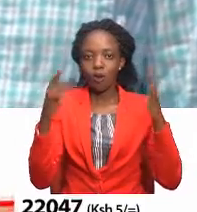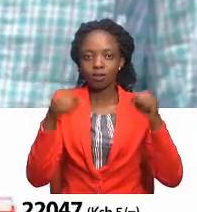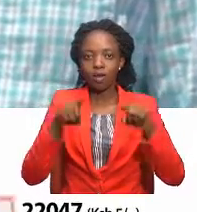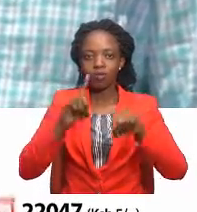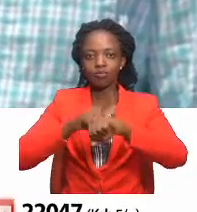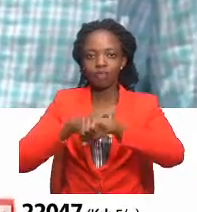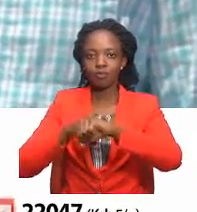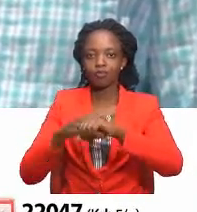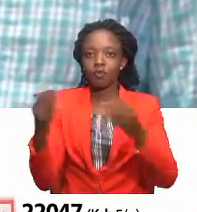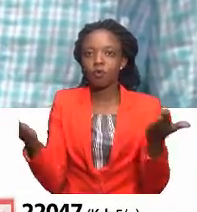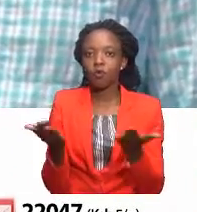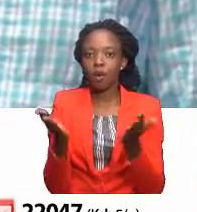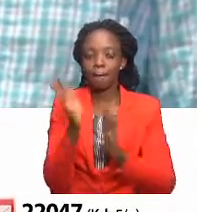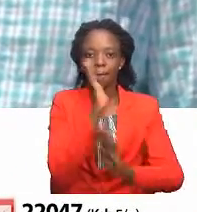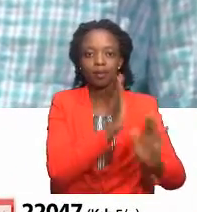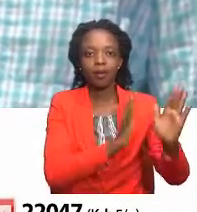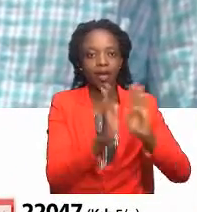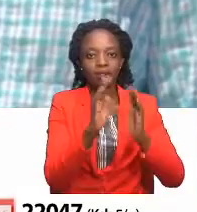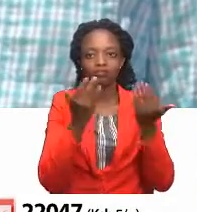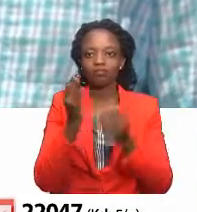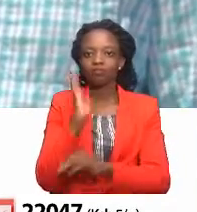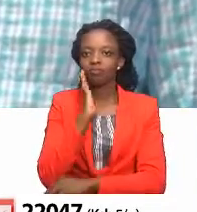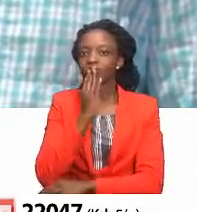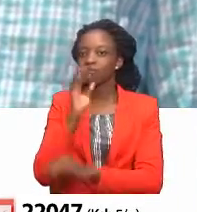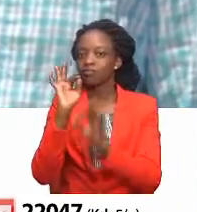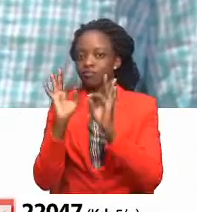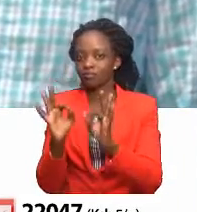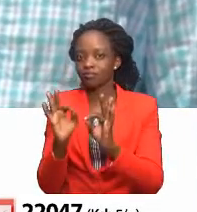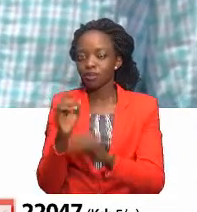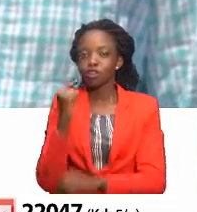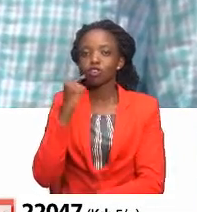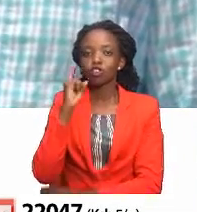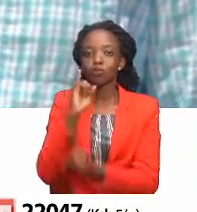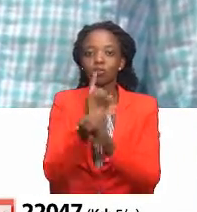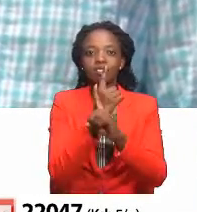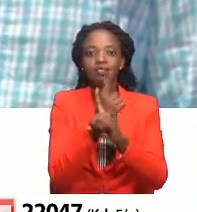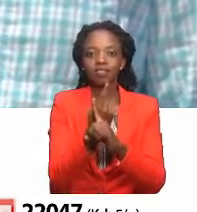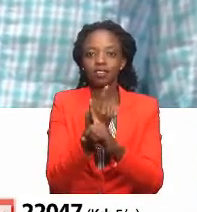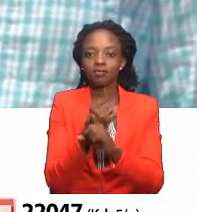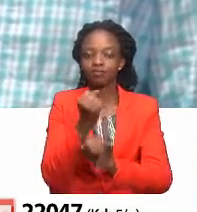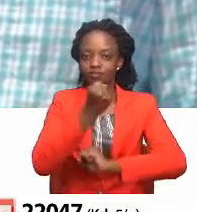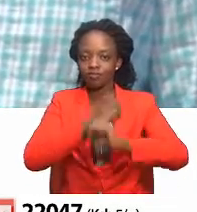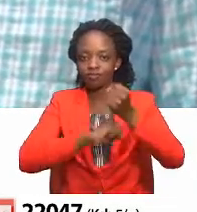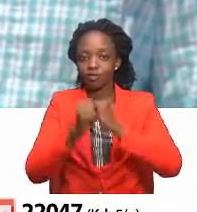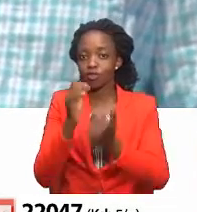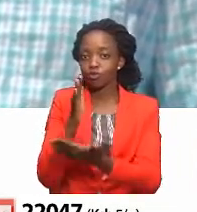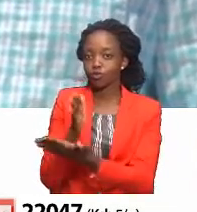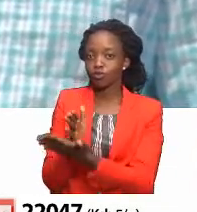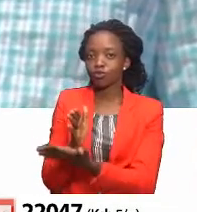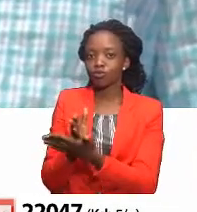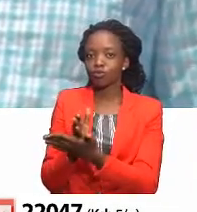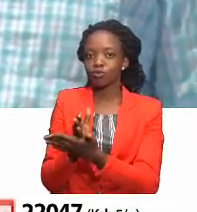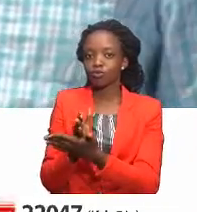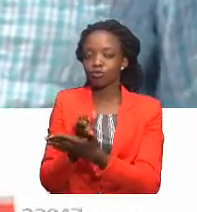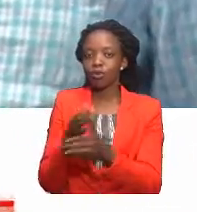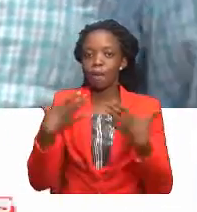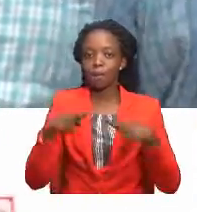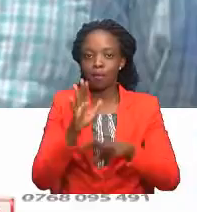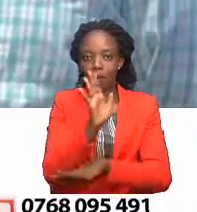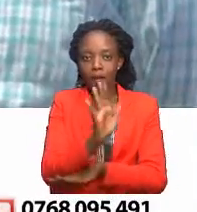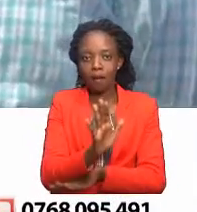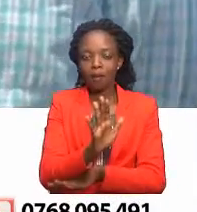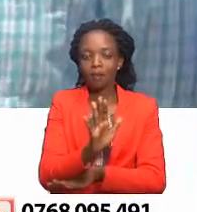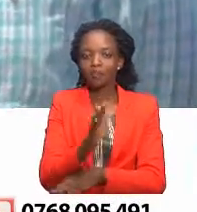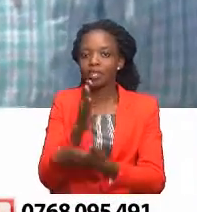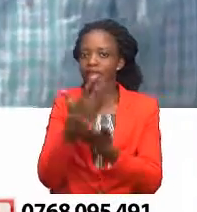Krismasi ambapo zimepamba na kunoga. Na maduka mbalimbali yanajizatiti kuhakikisha kuwa yanawahakishia wateja wao